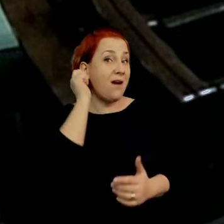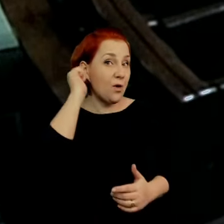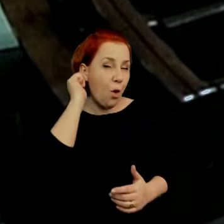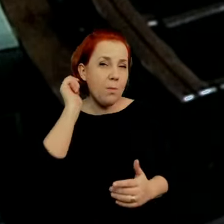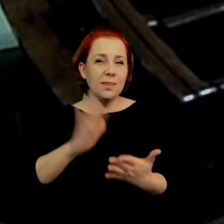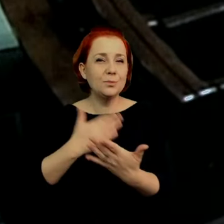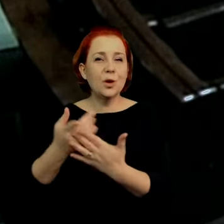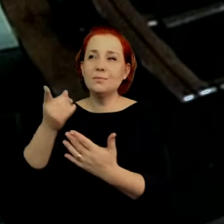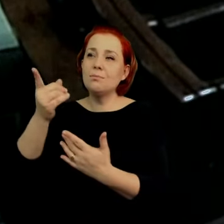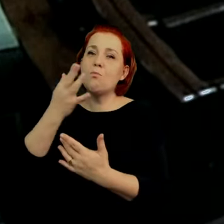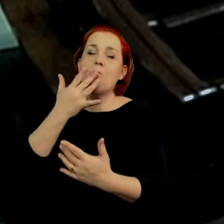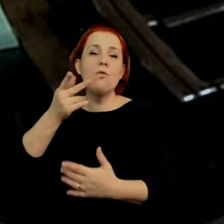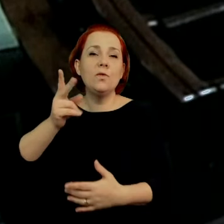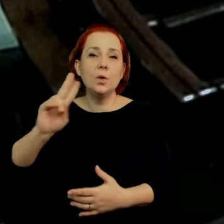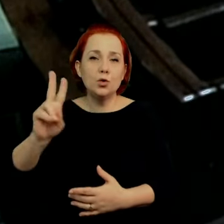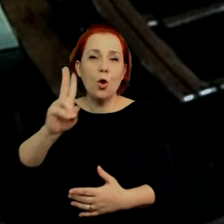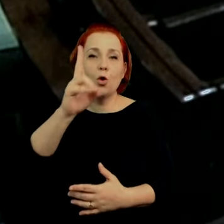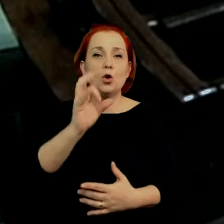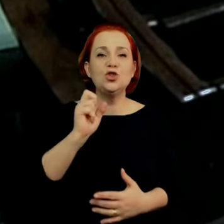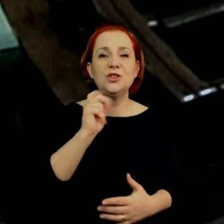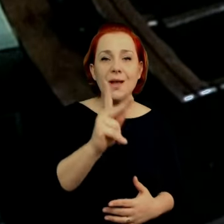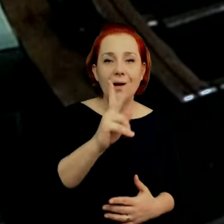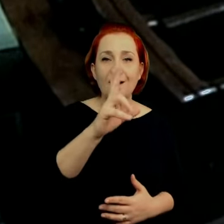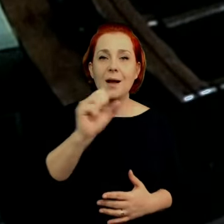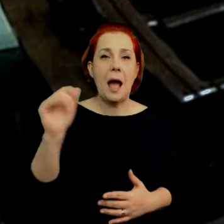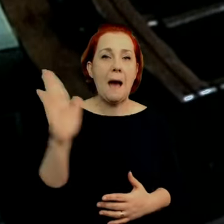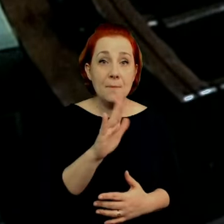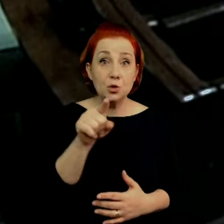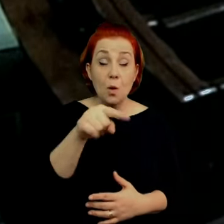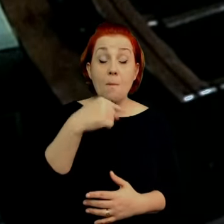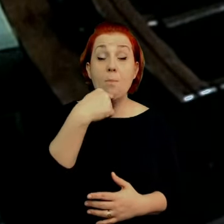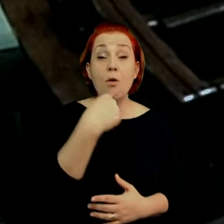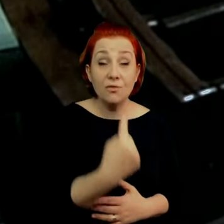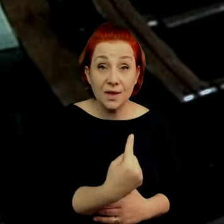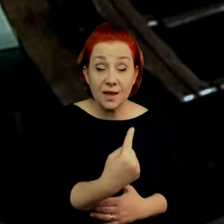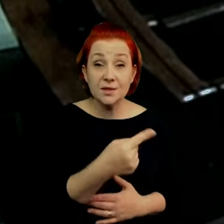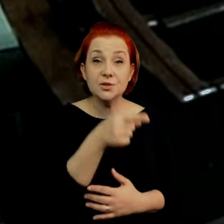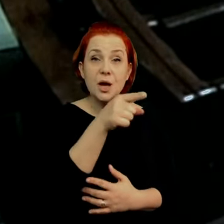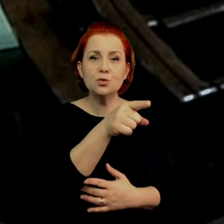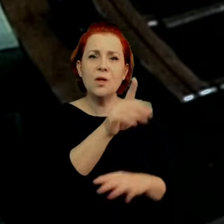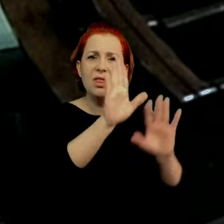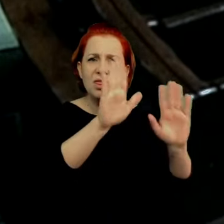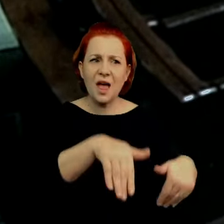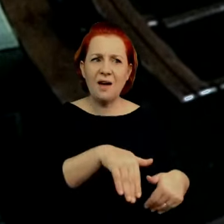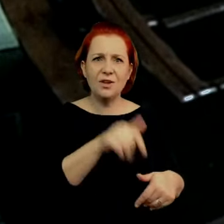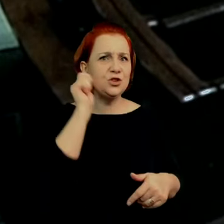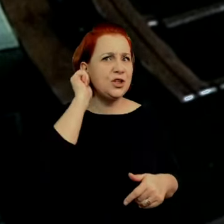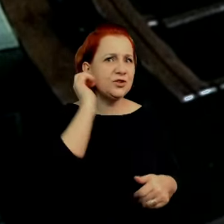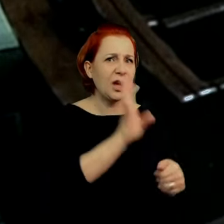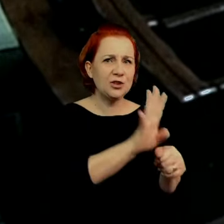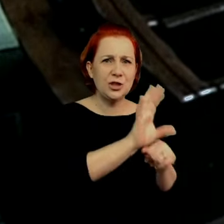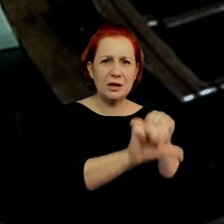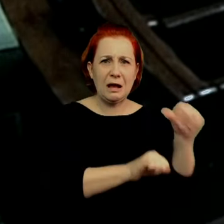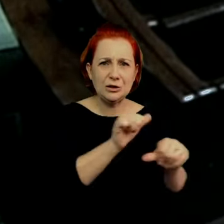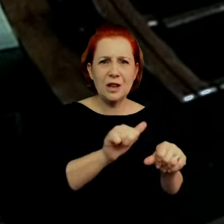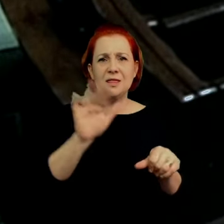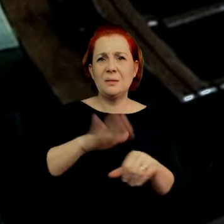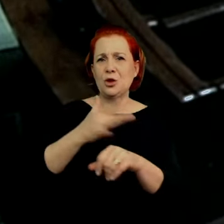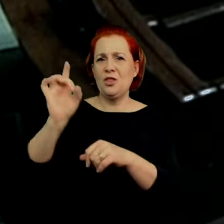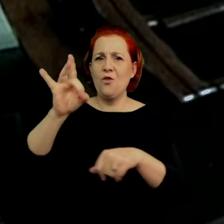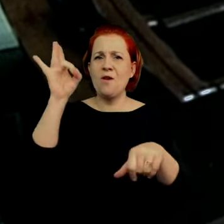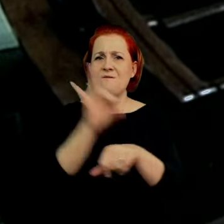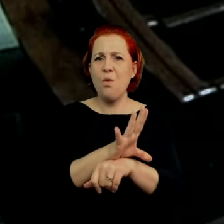chociażby Kosiniaka-Kamysza, który powiedział, że nawet 14-latce zgwałconej przez wujka